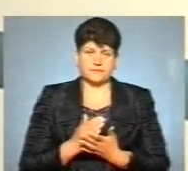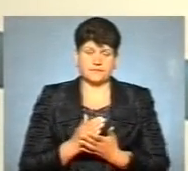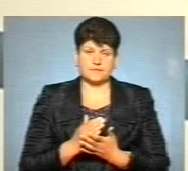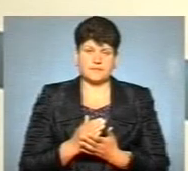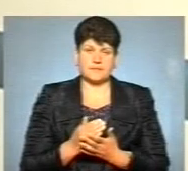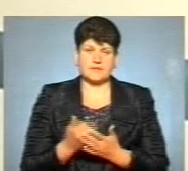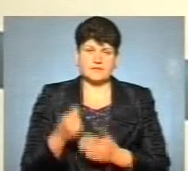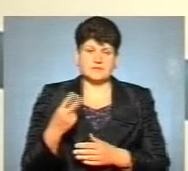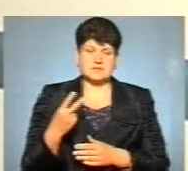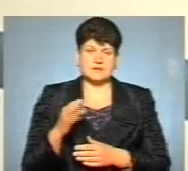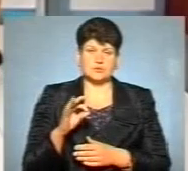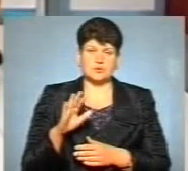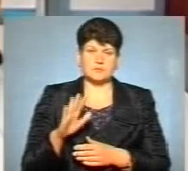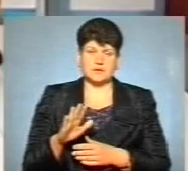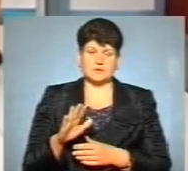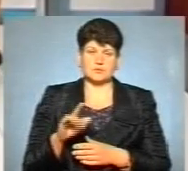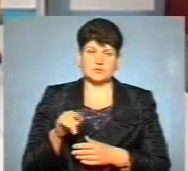від 20.05 номер